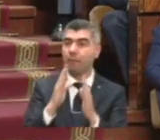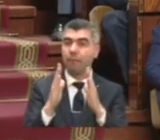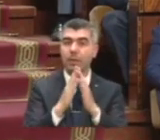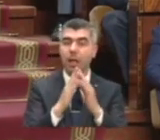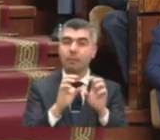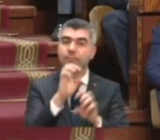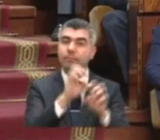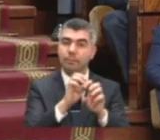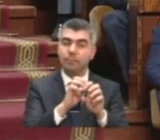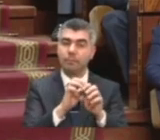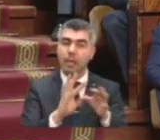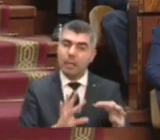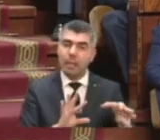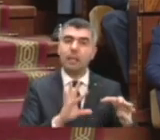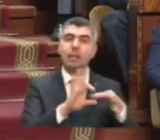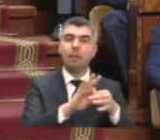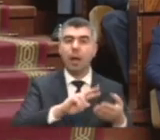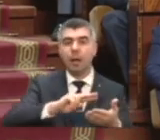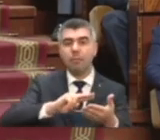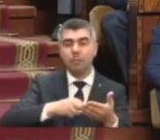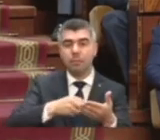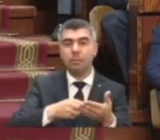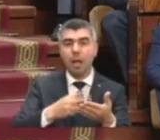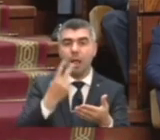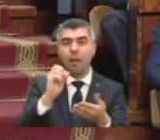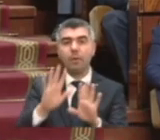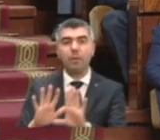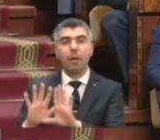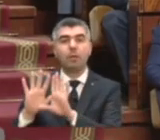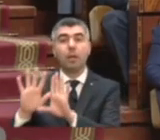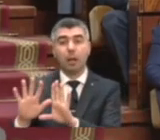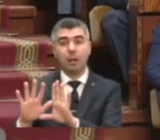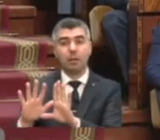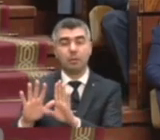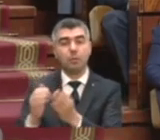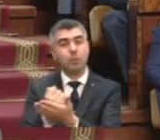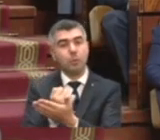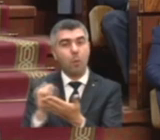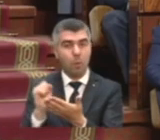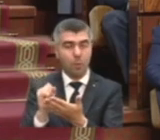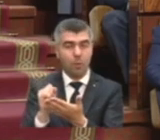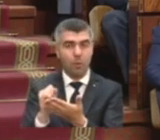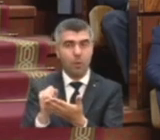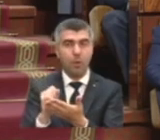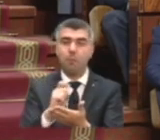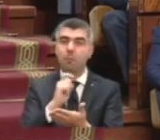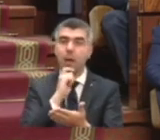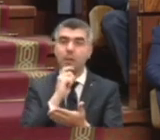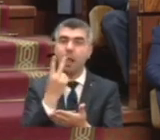عبر عدة اتفاقيات توقعات أنها تنتهي في 2010. حنا دابا 12 عام من بعد 2010 ولا زال